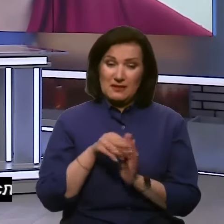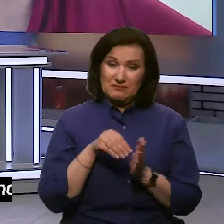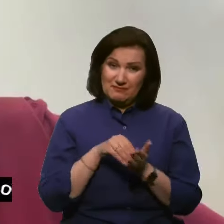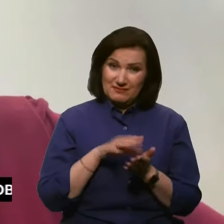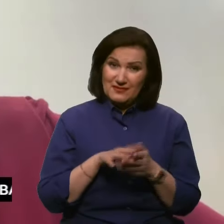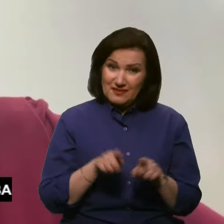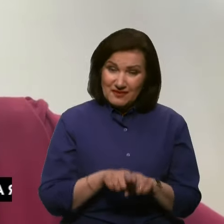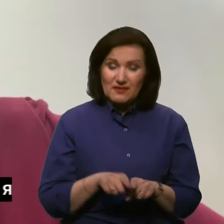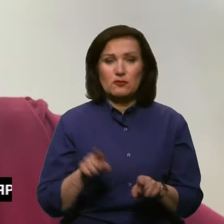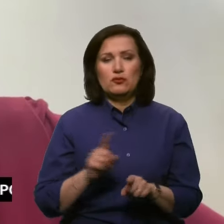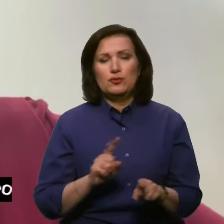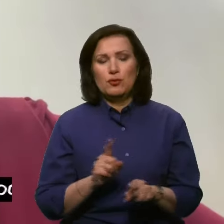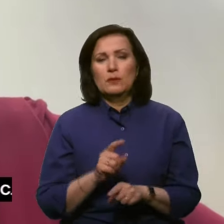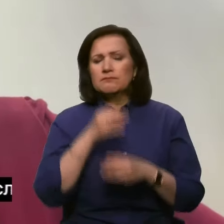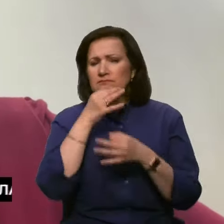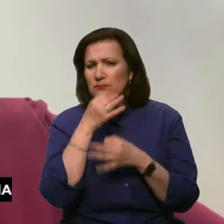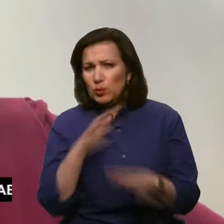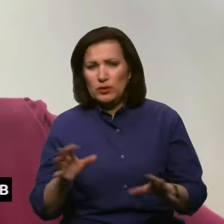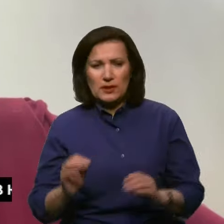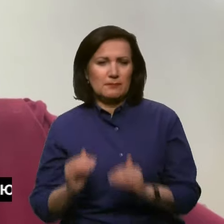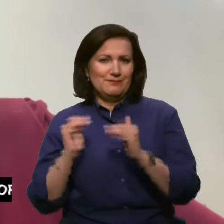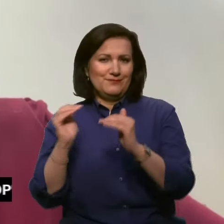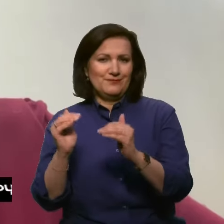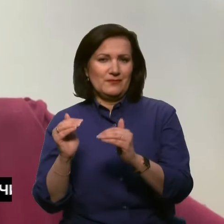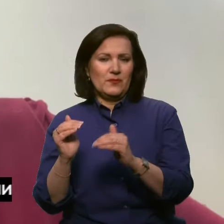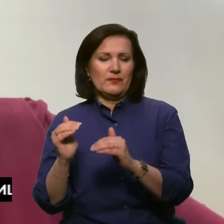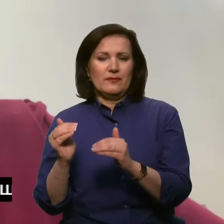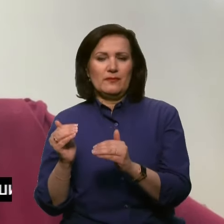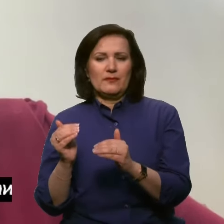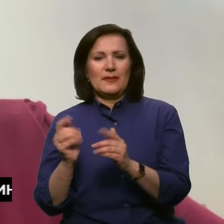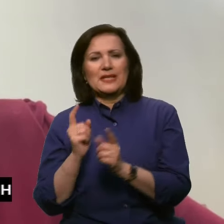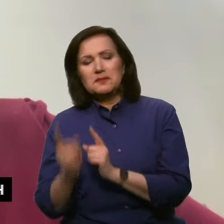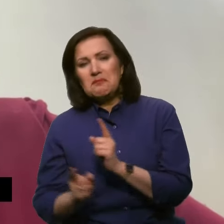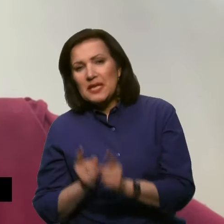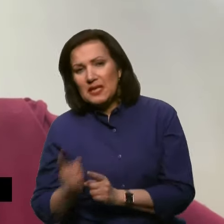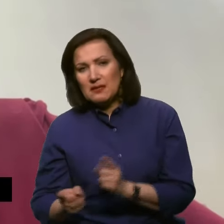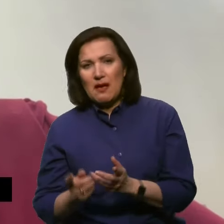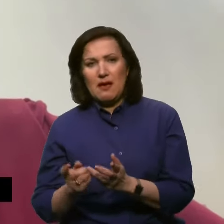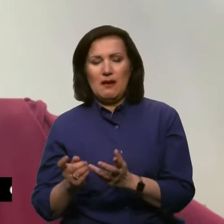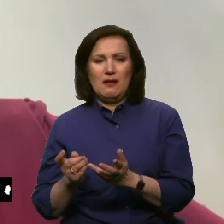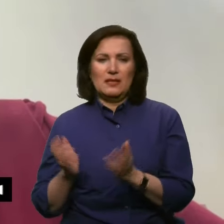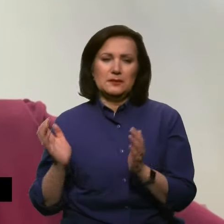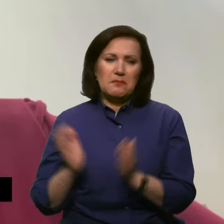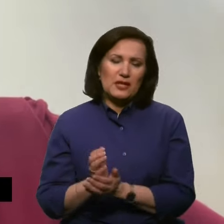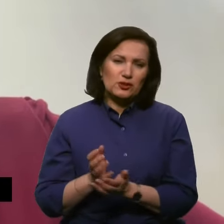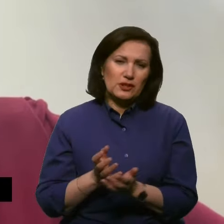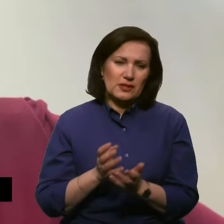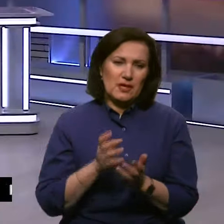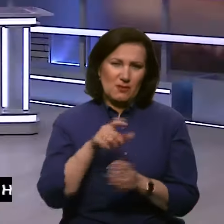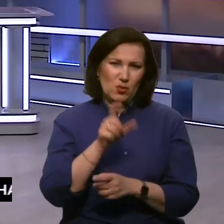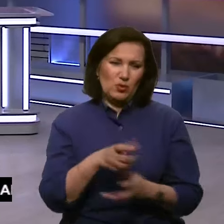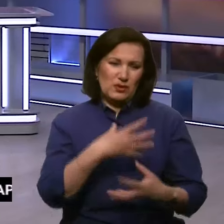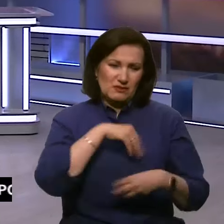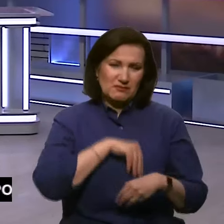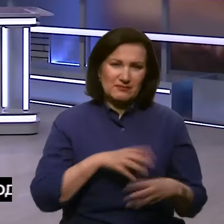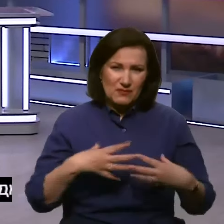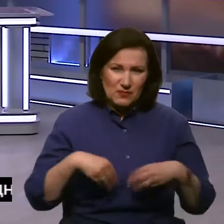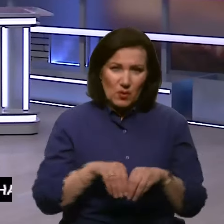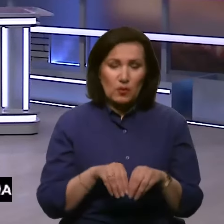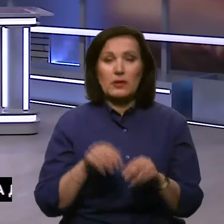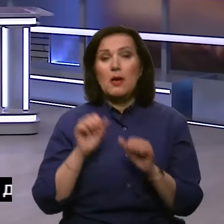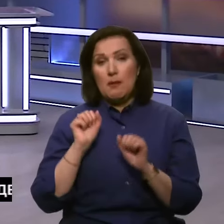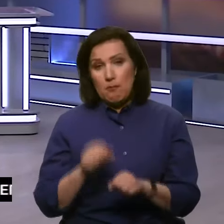чином, щоб будь-яке зростання там тих факторів чи зміна, да, там чи зменшення доходів у громадян,